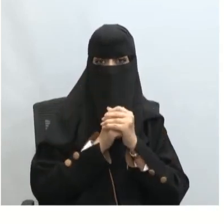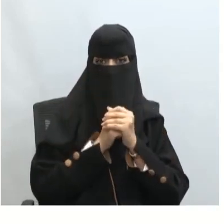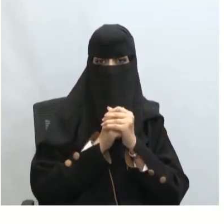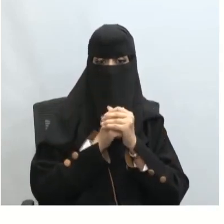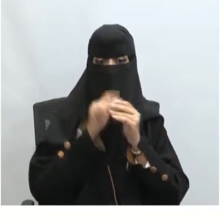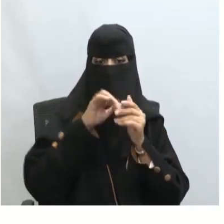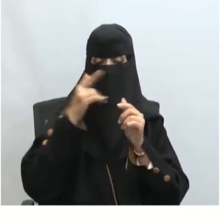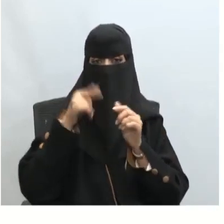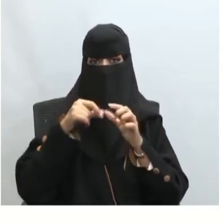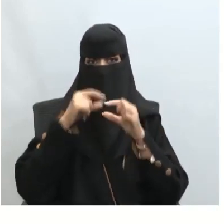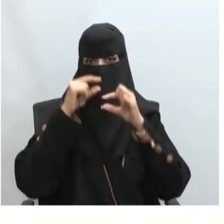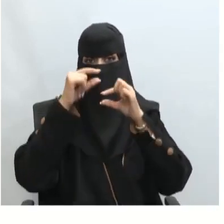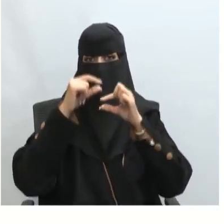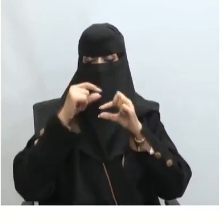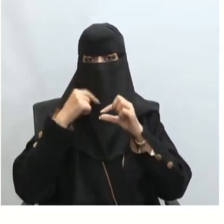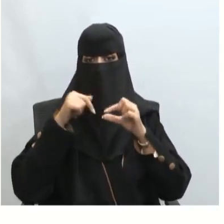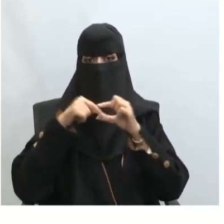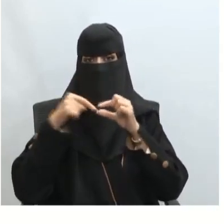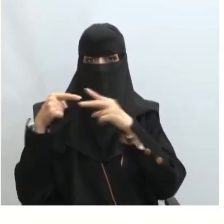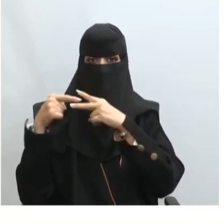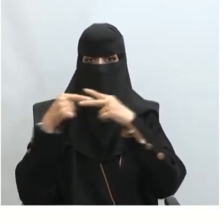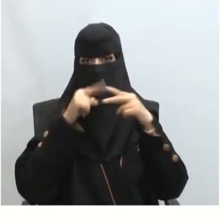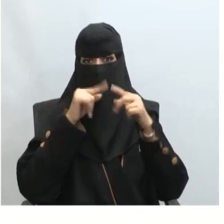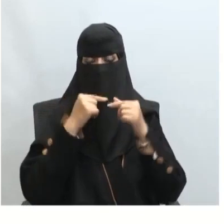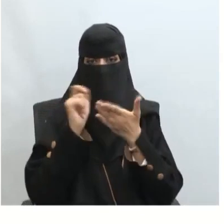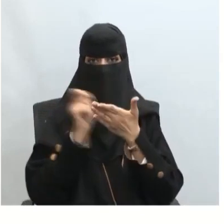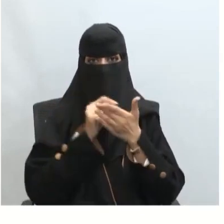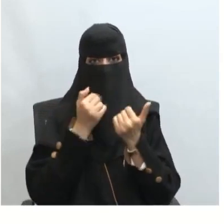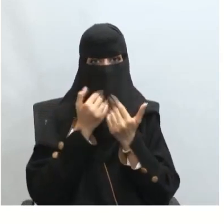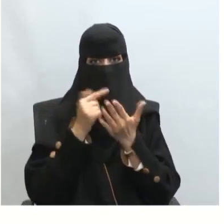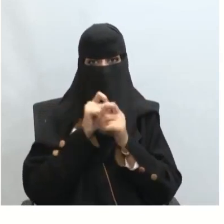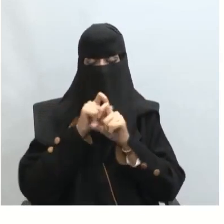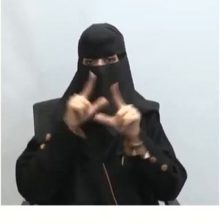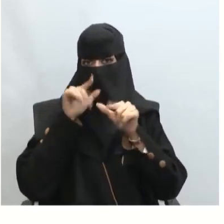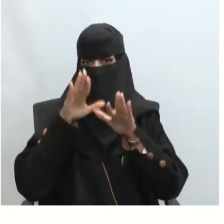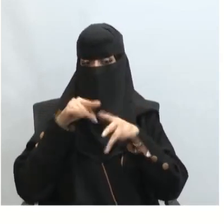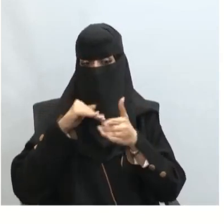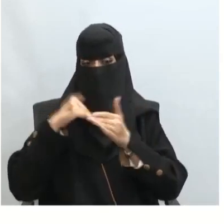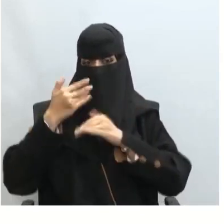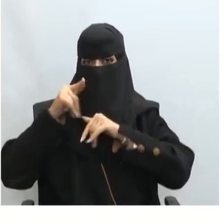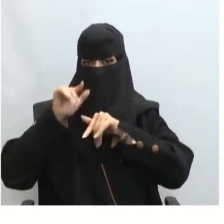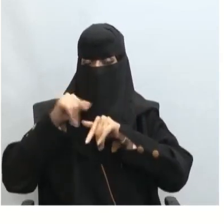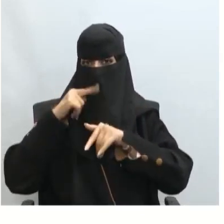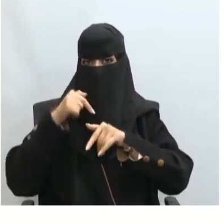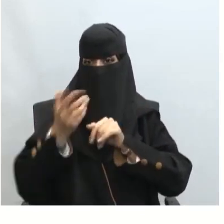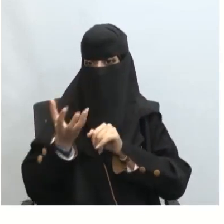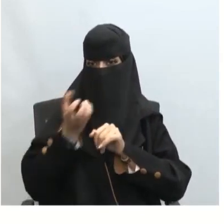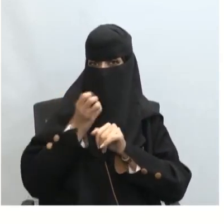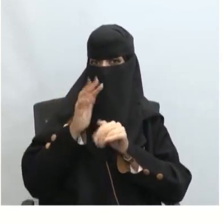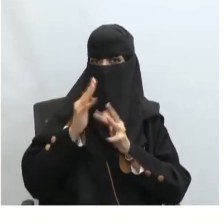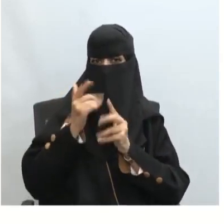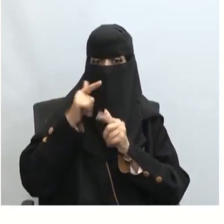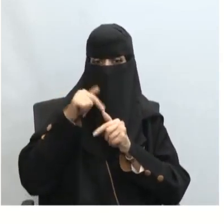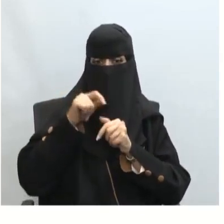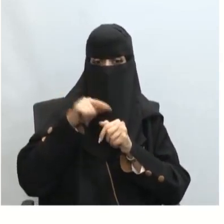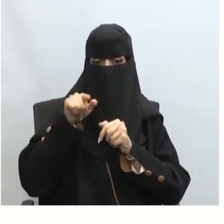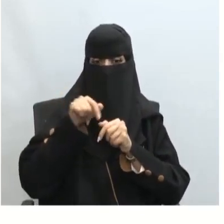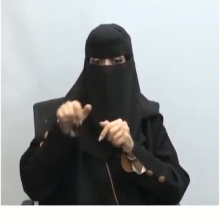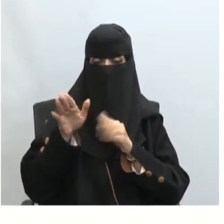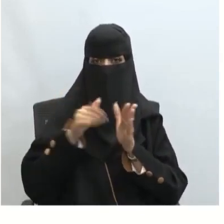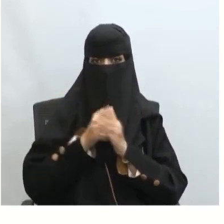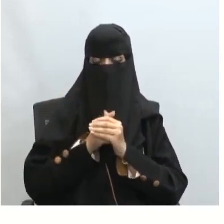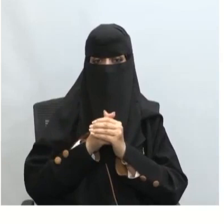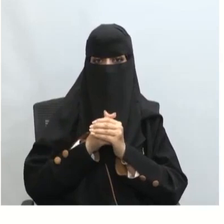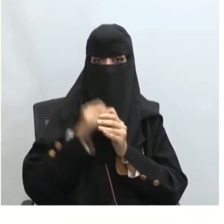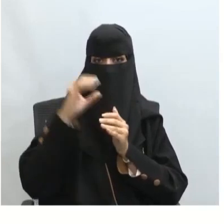بينهم رابطه ثنائيه السهم لم يكتب عليه شيء حتى يتبين لي ولكن الناتج اعطاني لاحظ سي اتش 3